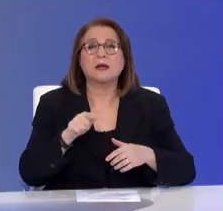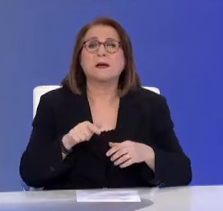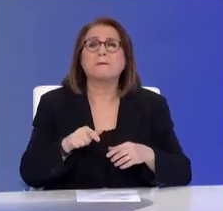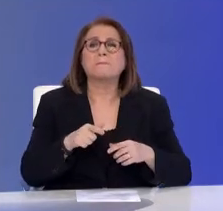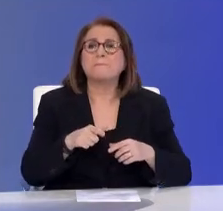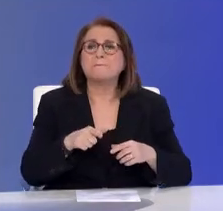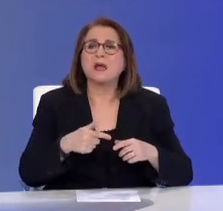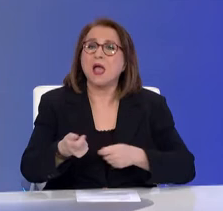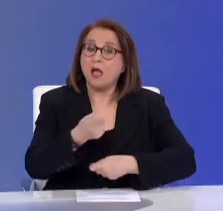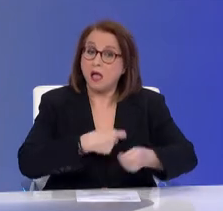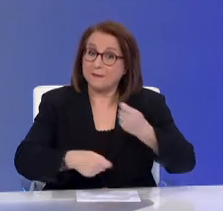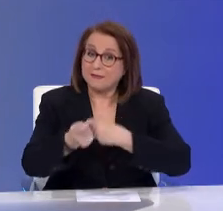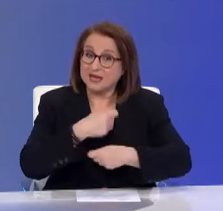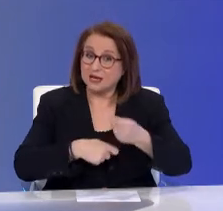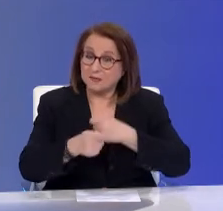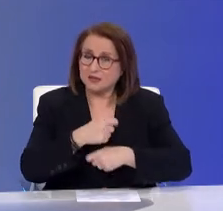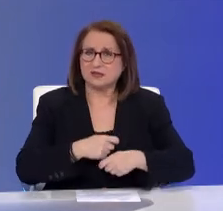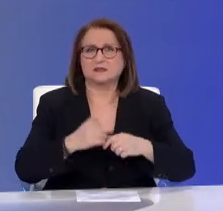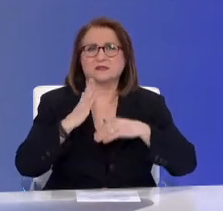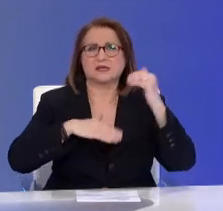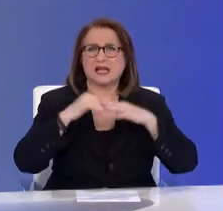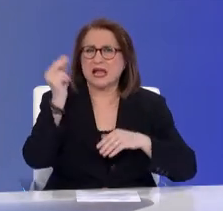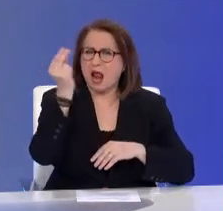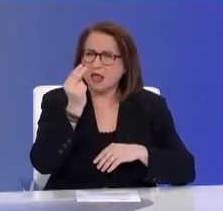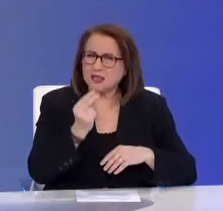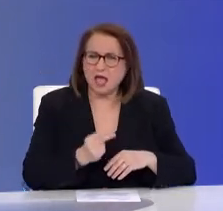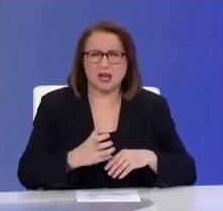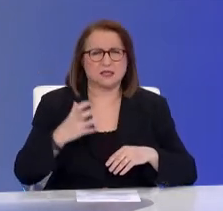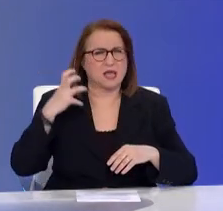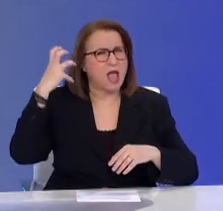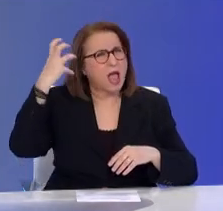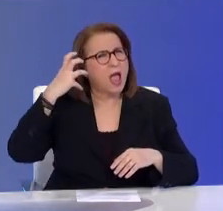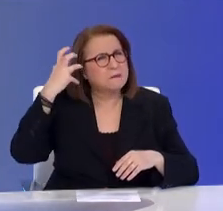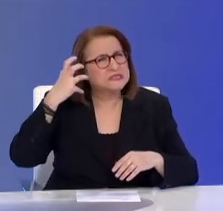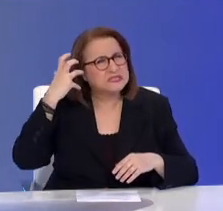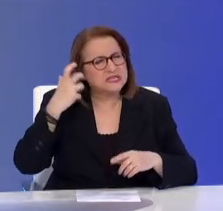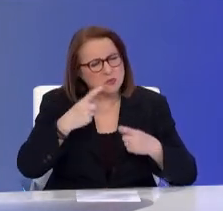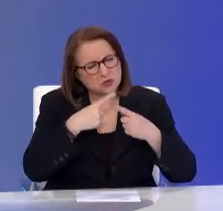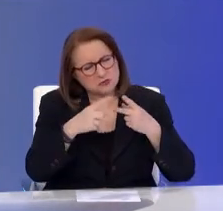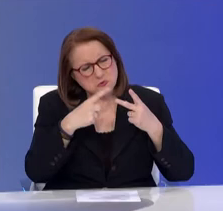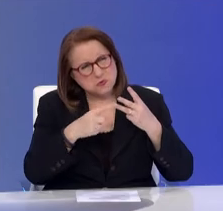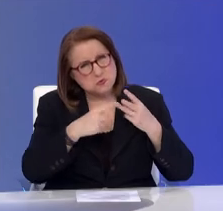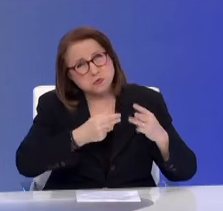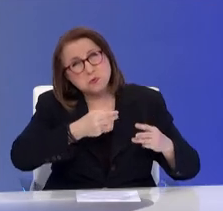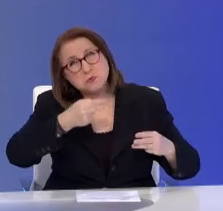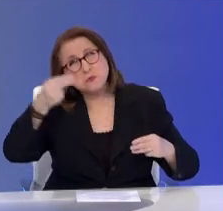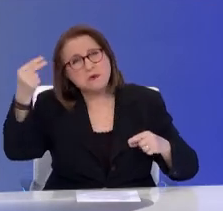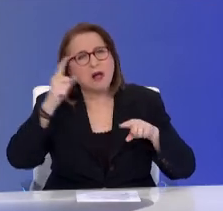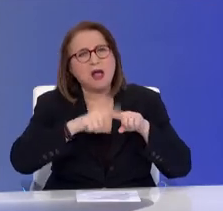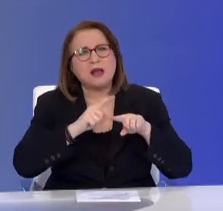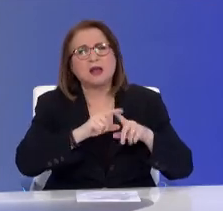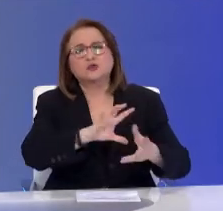επιτυχημένους επιχειρηματίες, καλλιτέχνες, επιστήμονες ανά τον κόσμο συμμετέχει